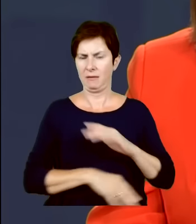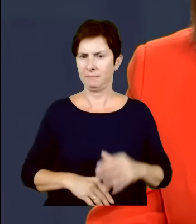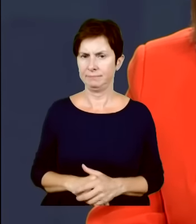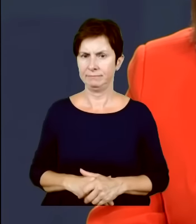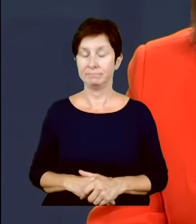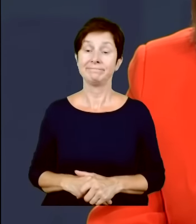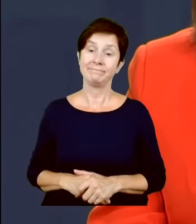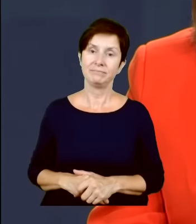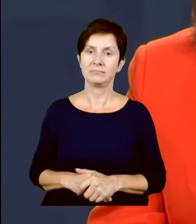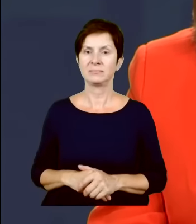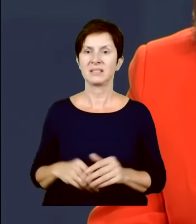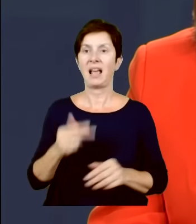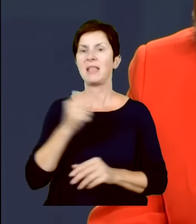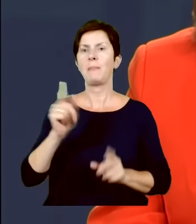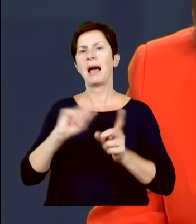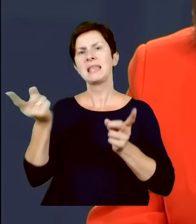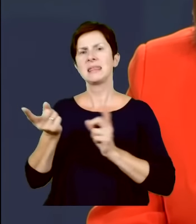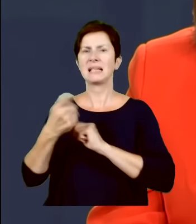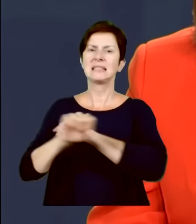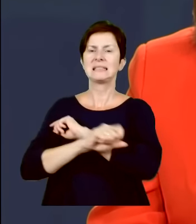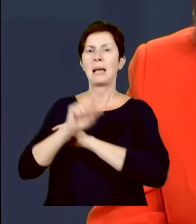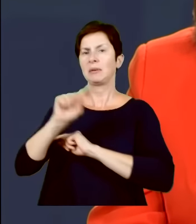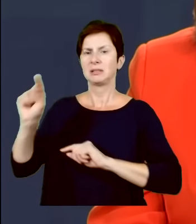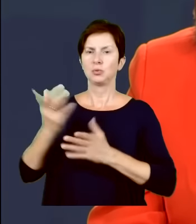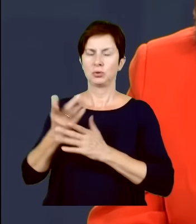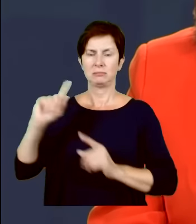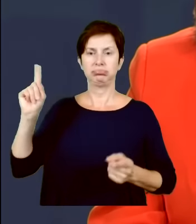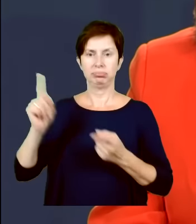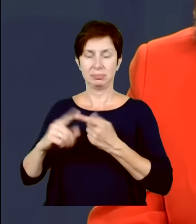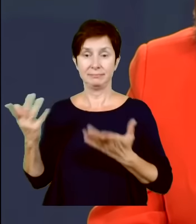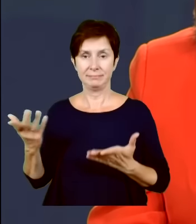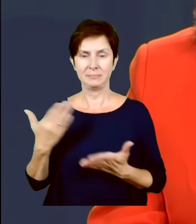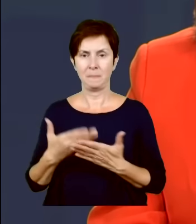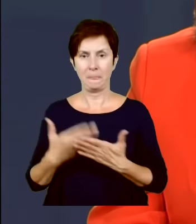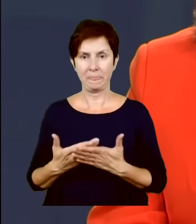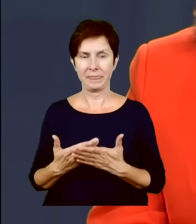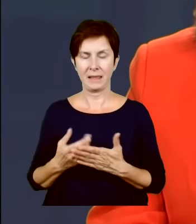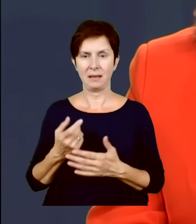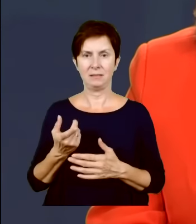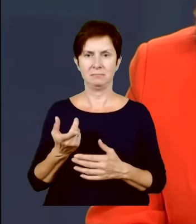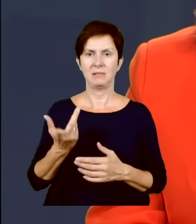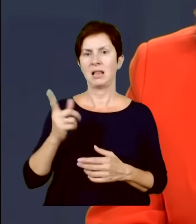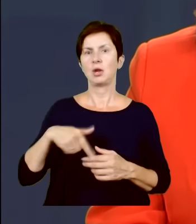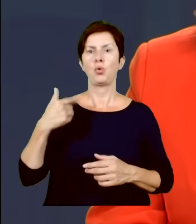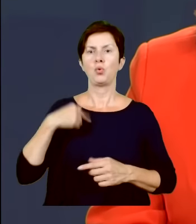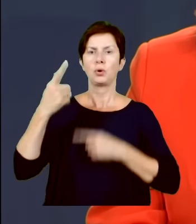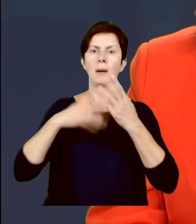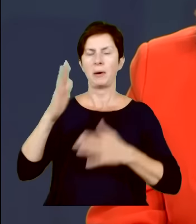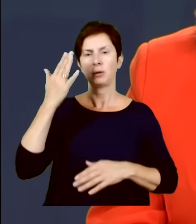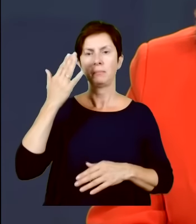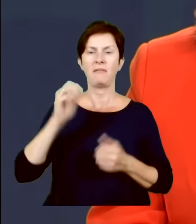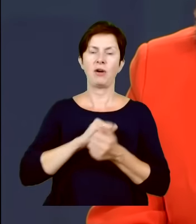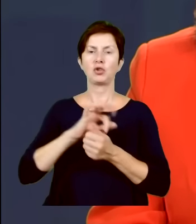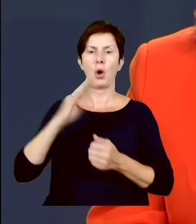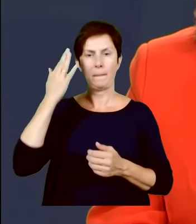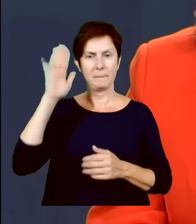już te wszystkie tematy stąd pojawienie się mistrzostw za ileś tam lat bo już nie